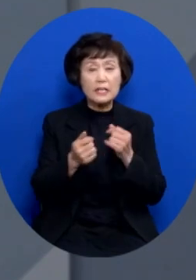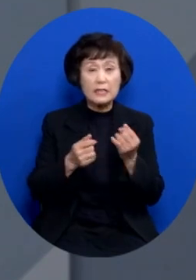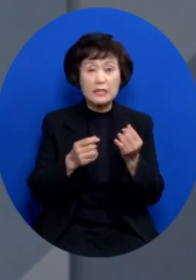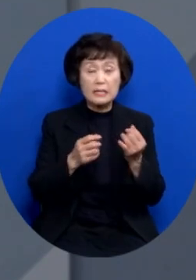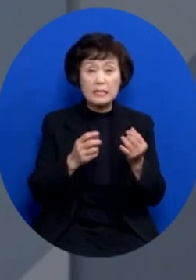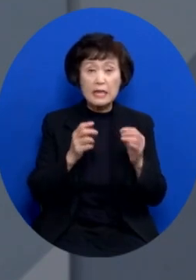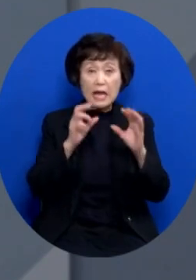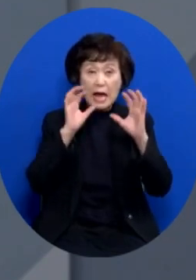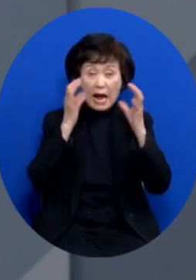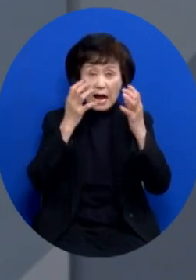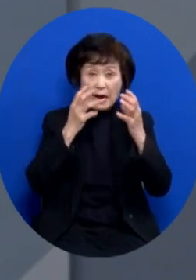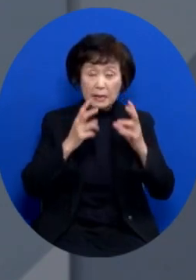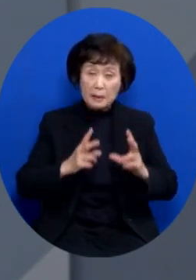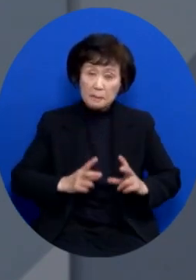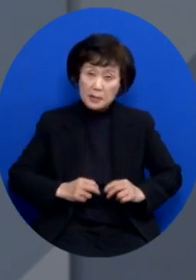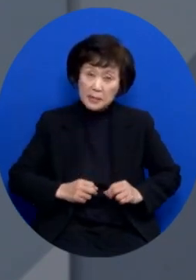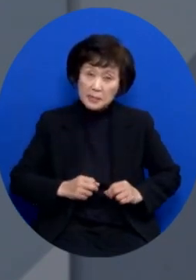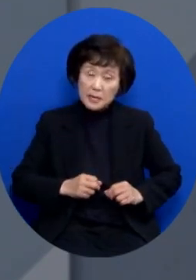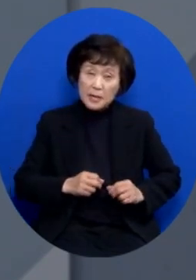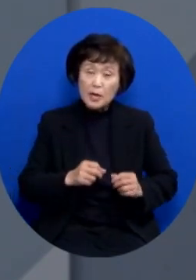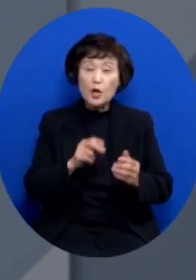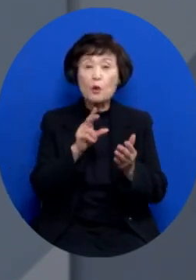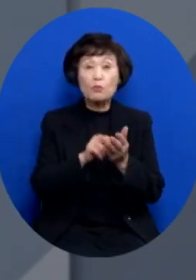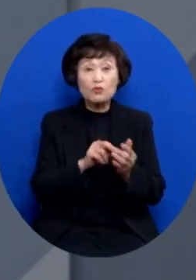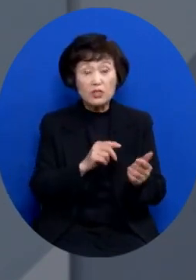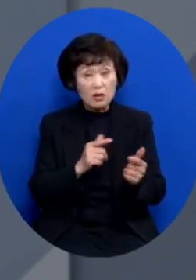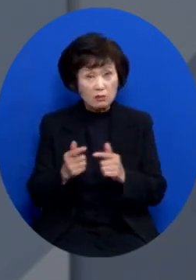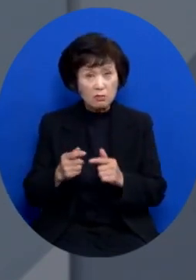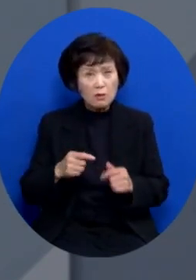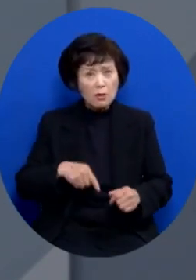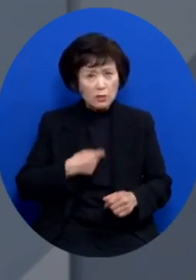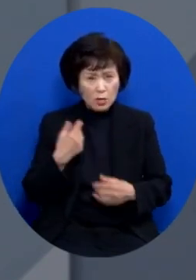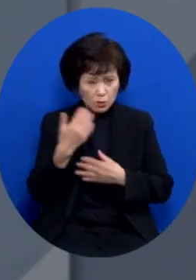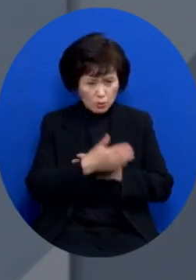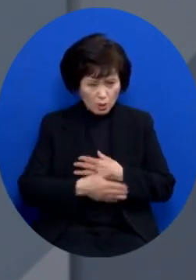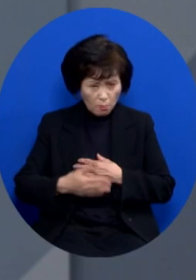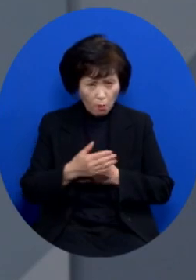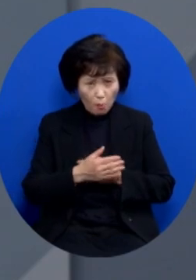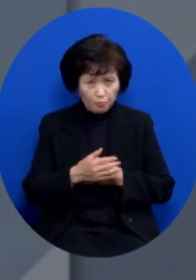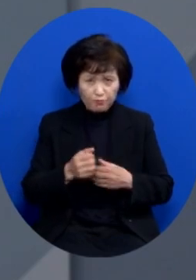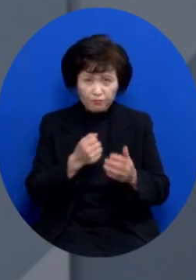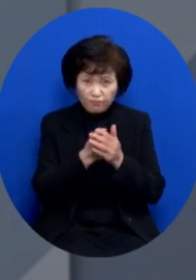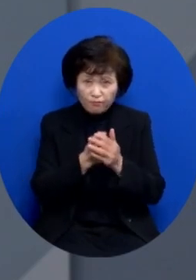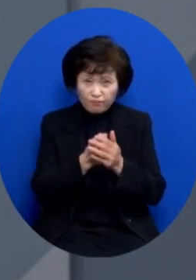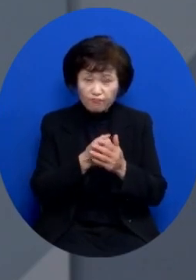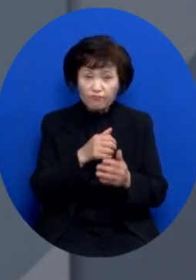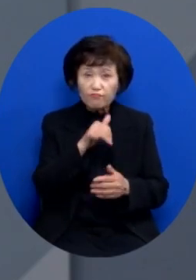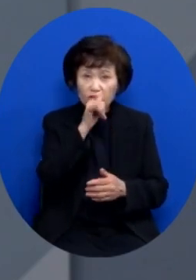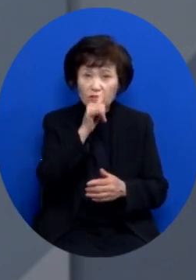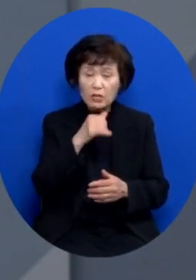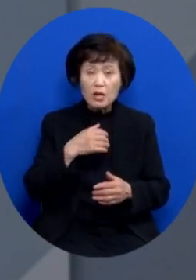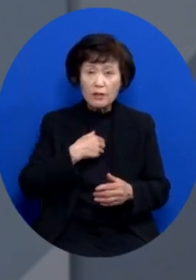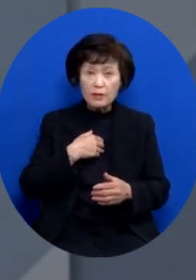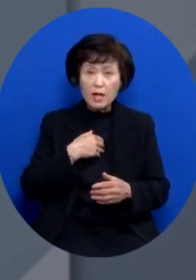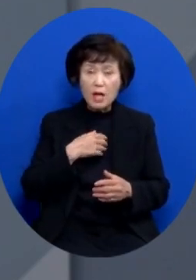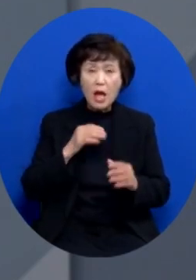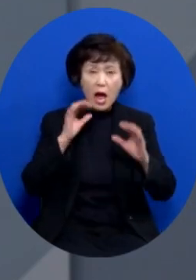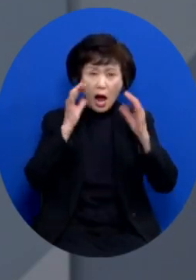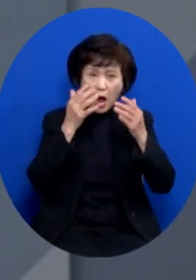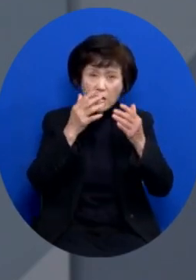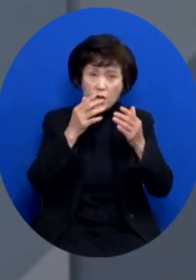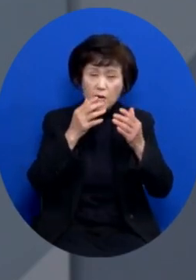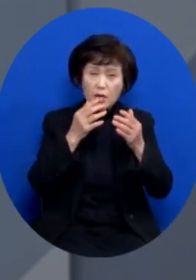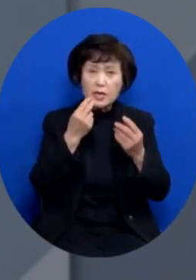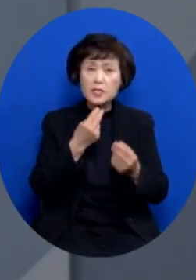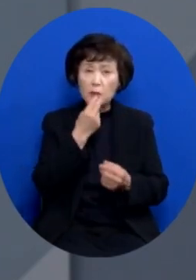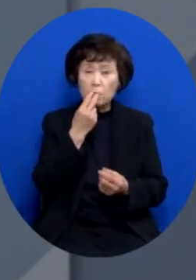같은 경우는 생명권이 있고 여성은 자기 신체결정권이 있어가지고 태아의 생명권보다도 내 신체가 우선권이다. 그건